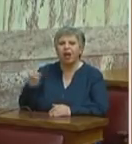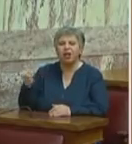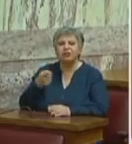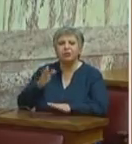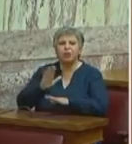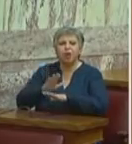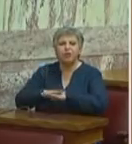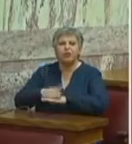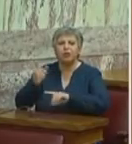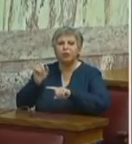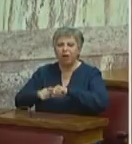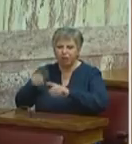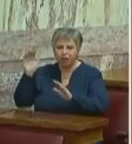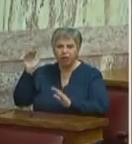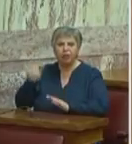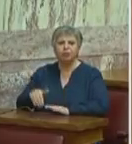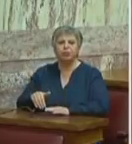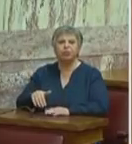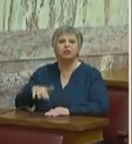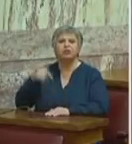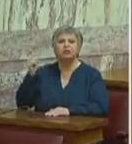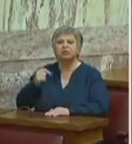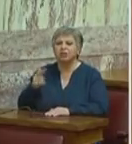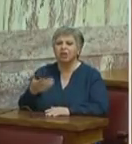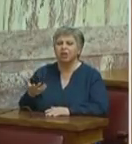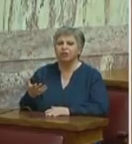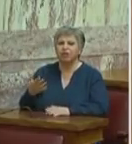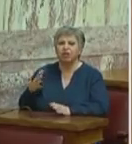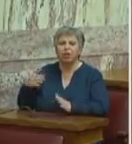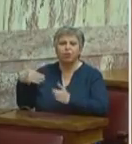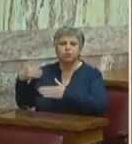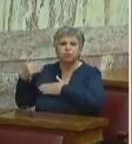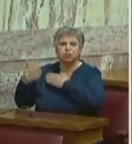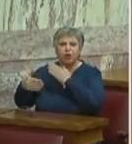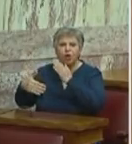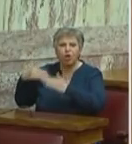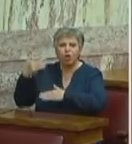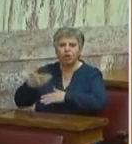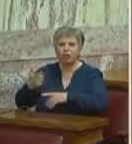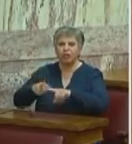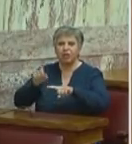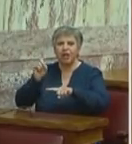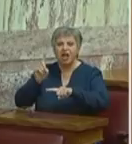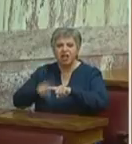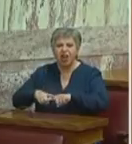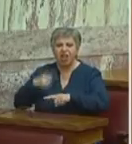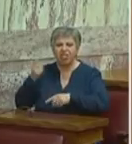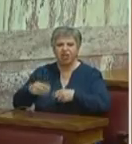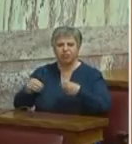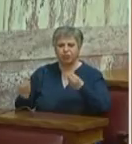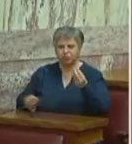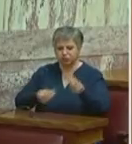της διαπλοκής και με τις περιπέτειες που έζησε η χώρα τα τελευταία χρόνια με την άρση μεγάλου μέρους της εθνικής